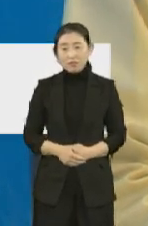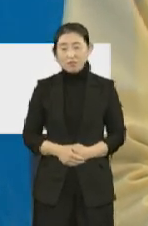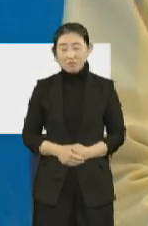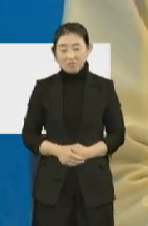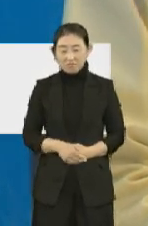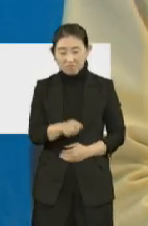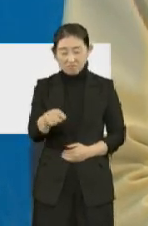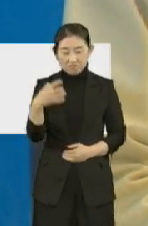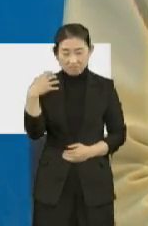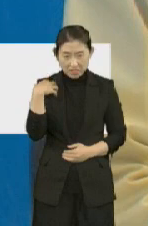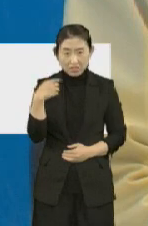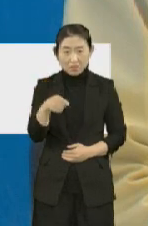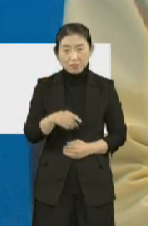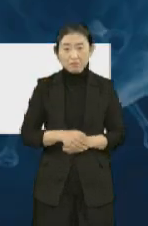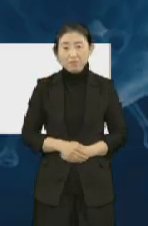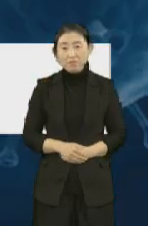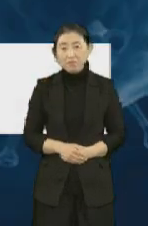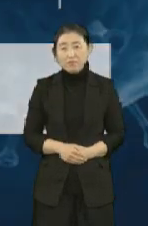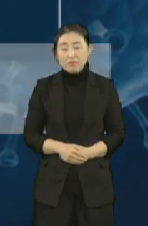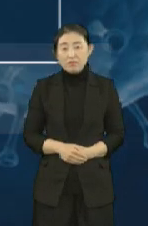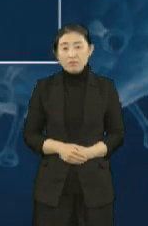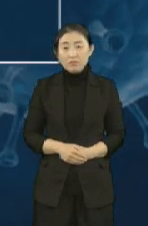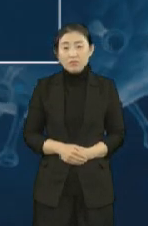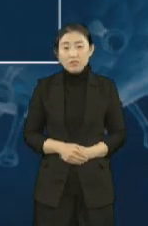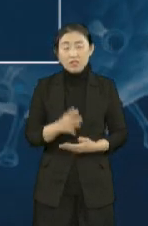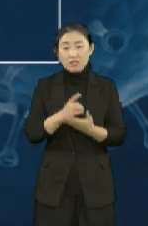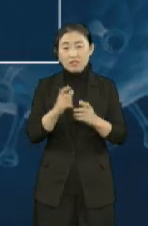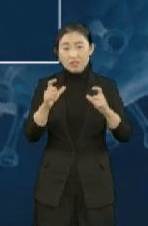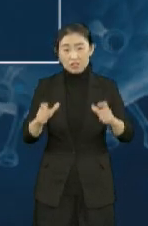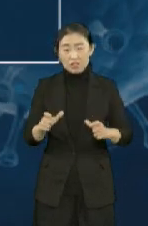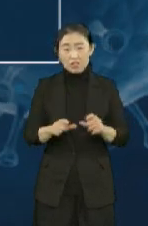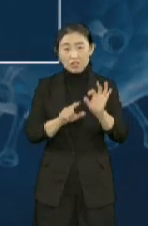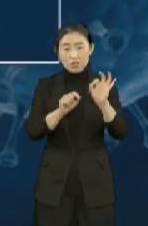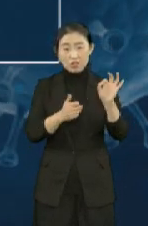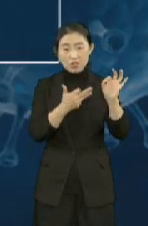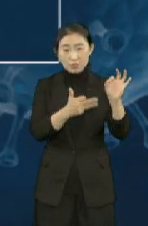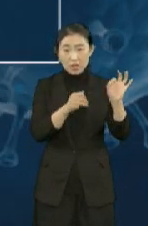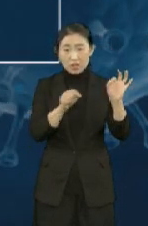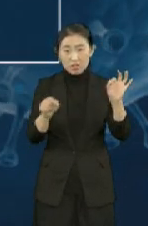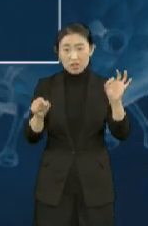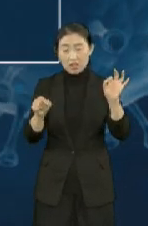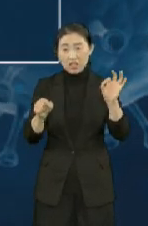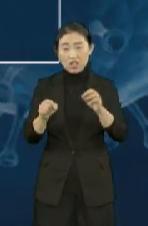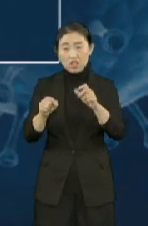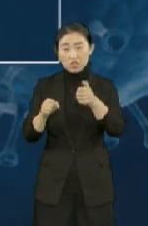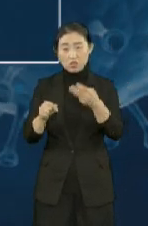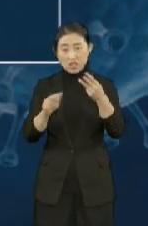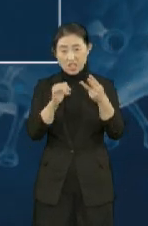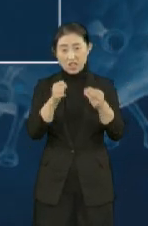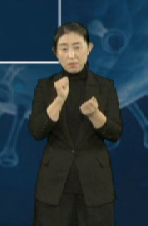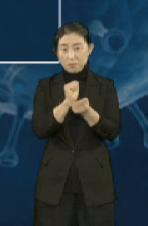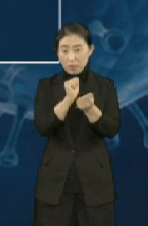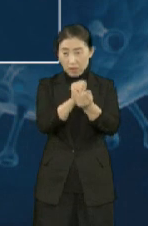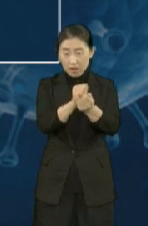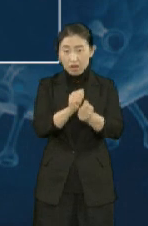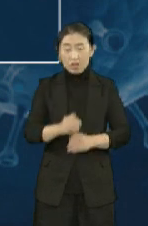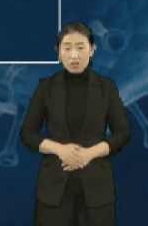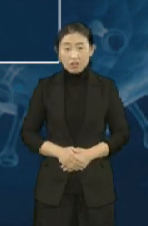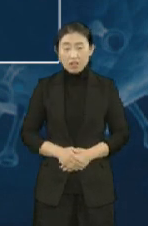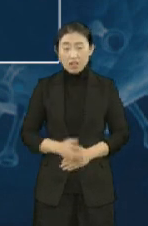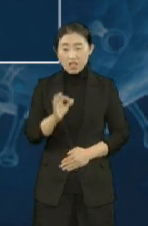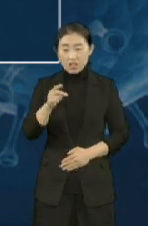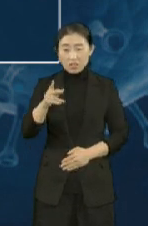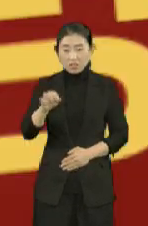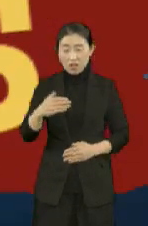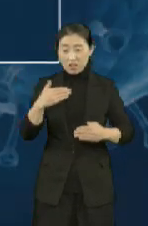책임을 면하기 어려울 것 같아요 천안에서 는 지난달 18일부터 신 3명 의 확진 자가 나왔는데 영성